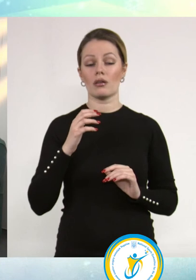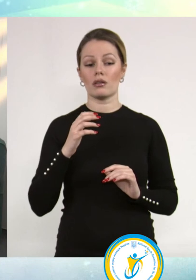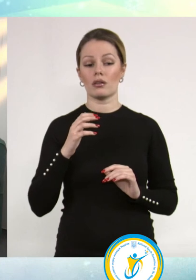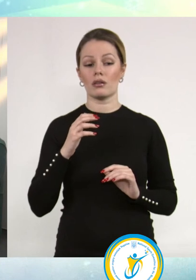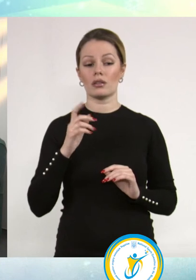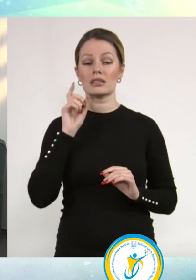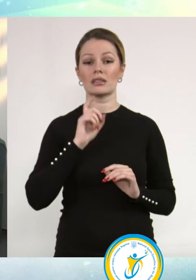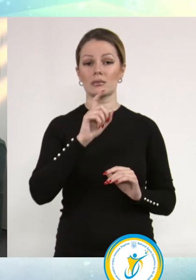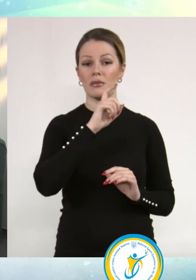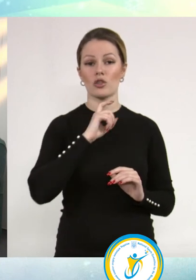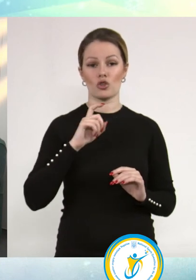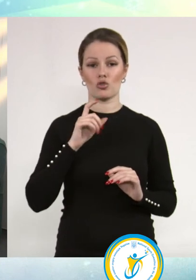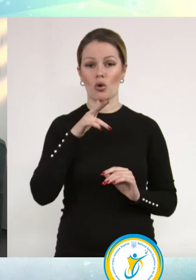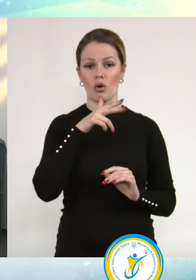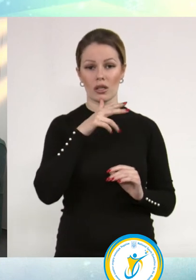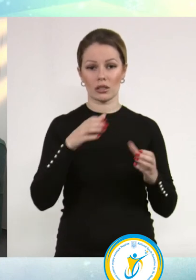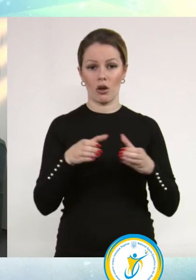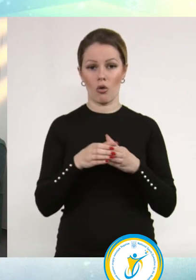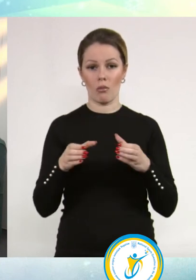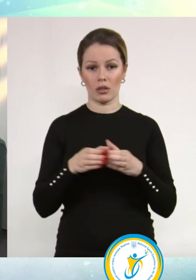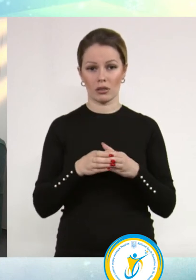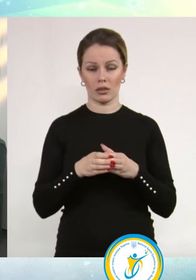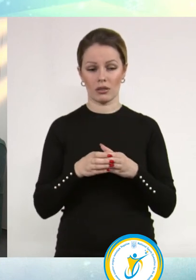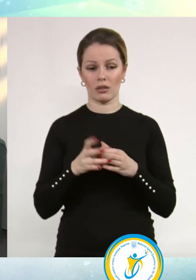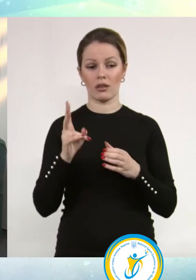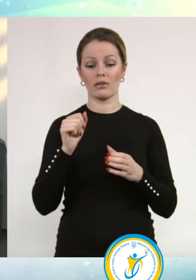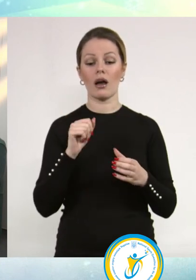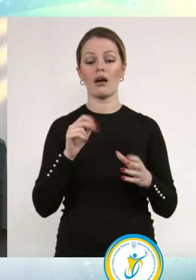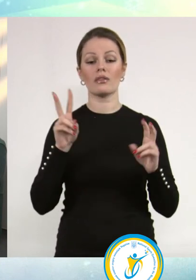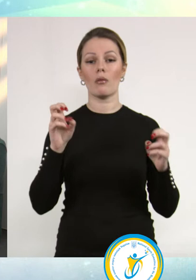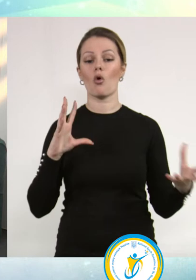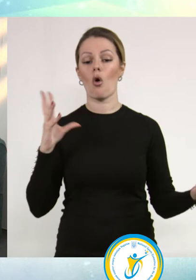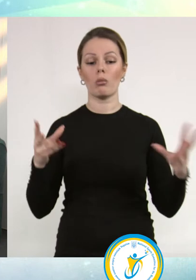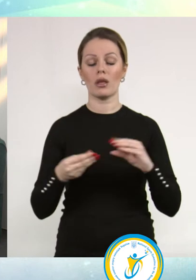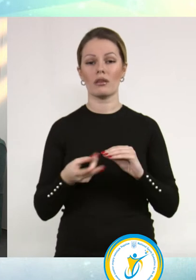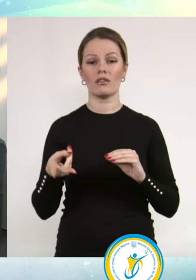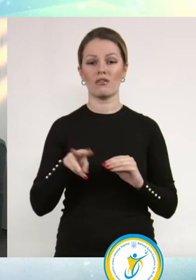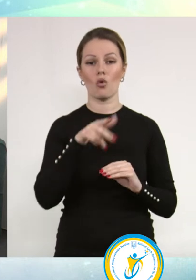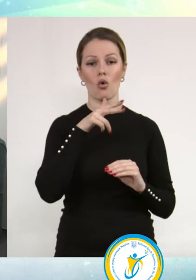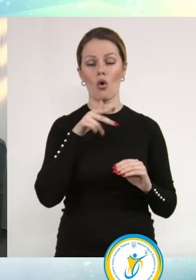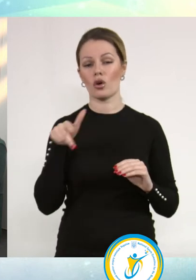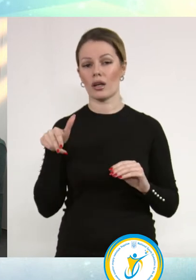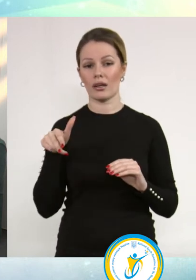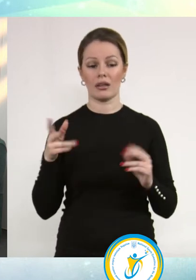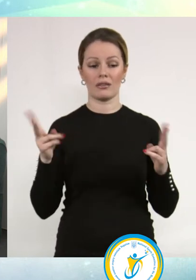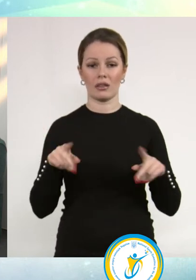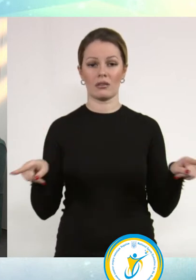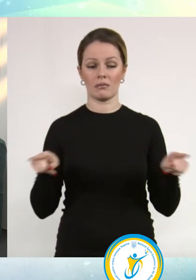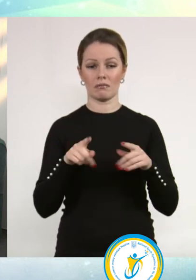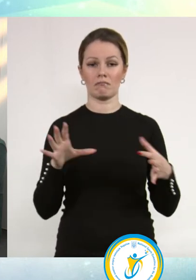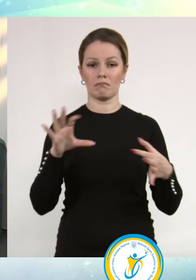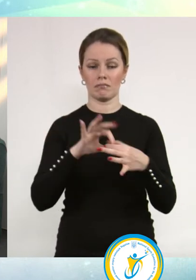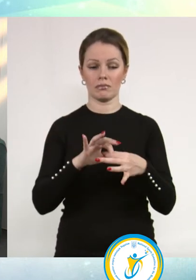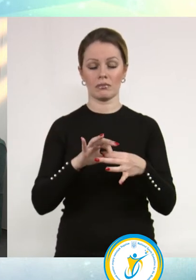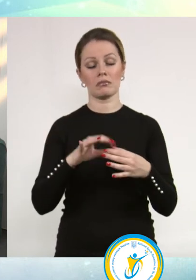північно-корейська команда. І ось на тему об'єднання двох Корей розмірковують наші